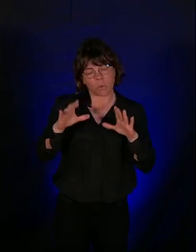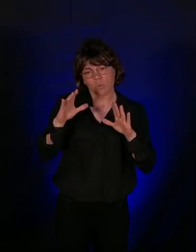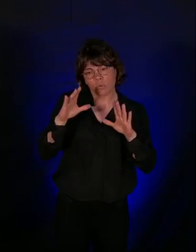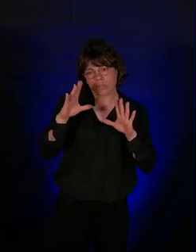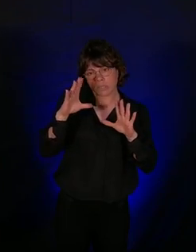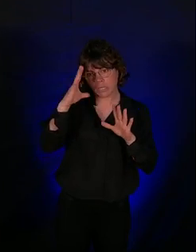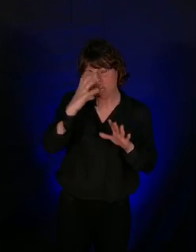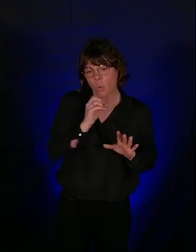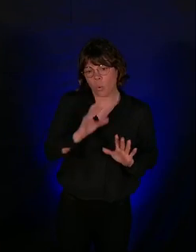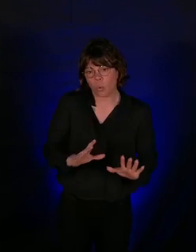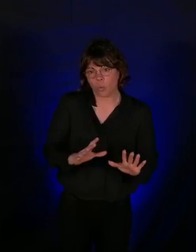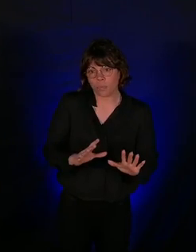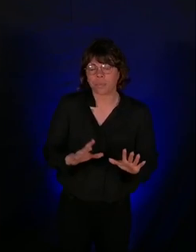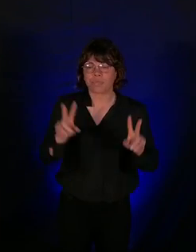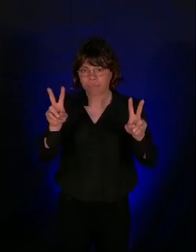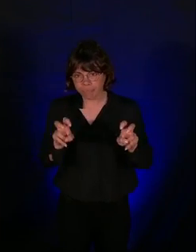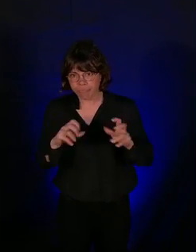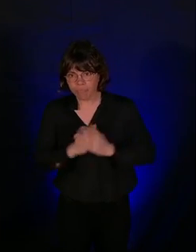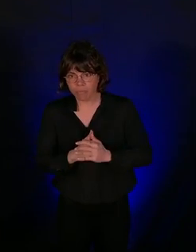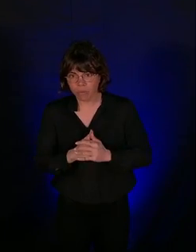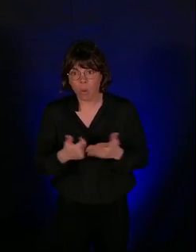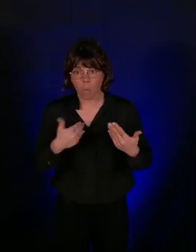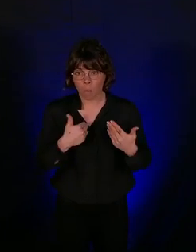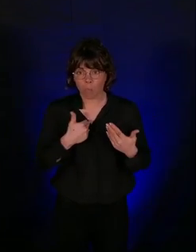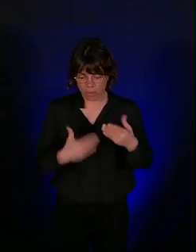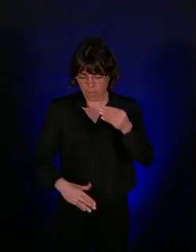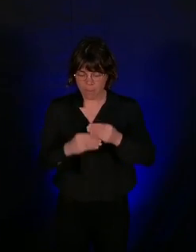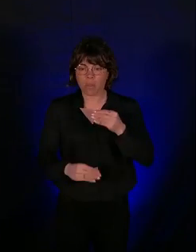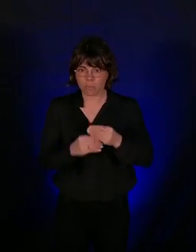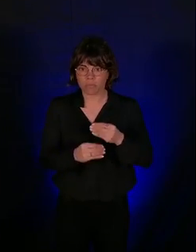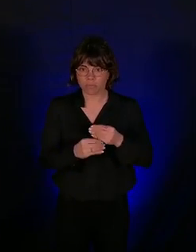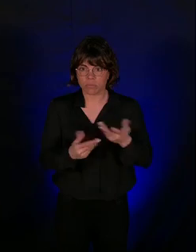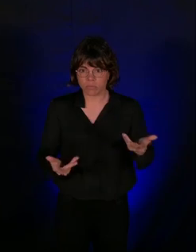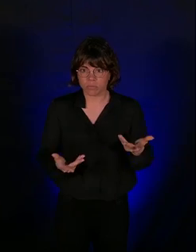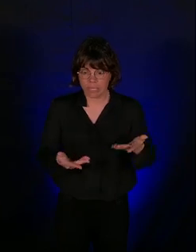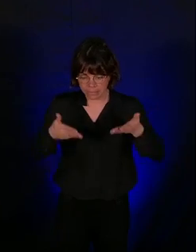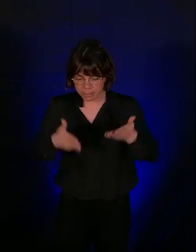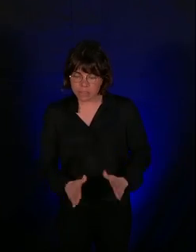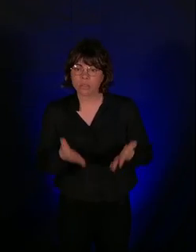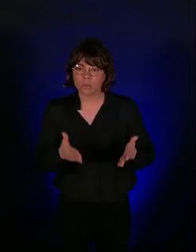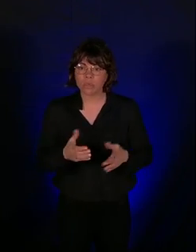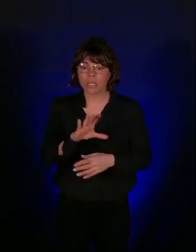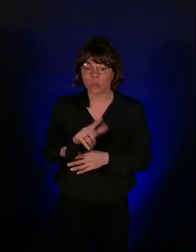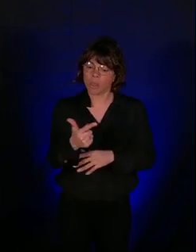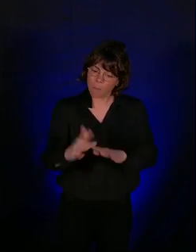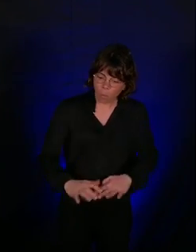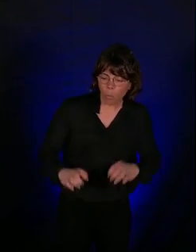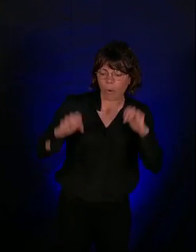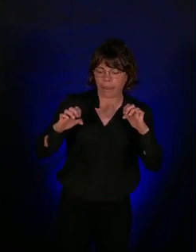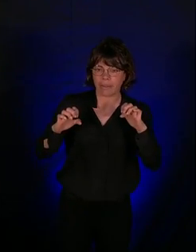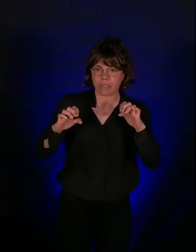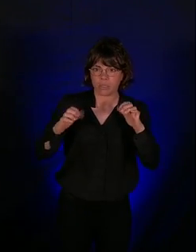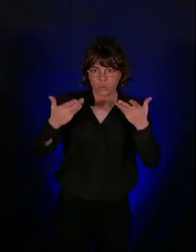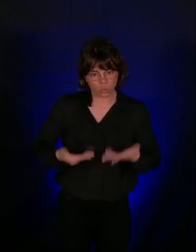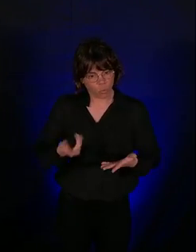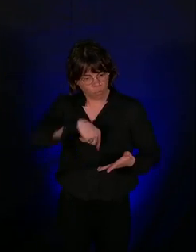euh conformément à la décision mon amendement conformément à la décision du 52e congrès la CGT